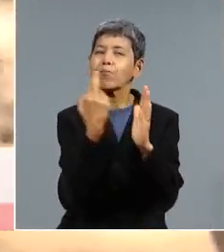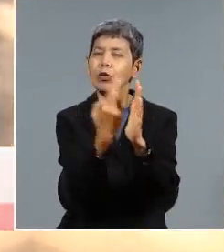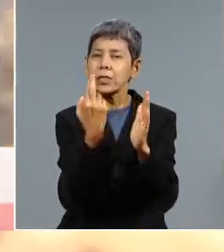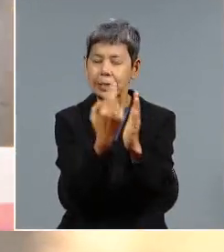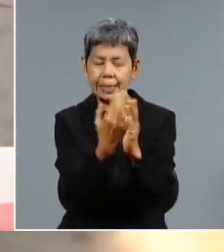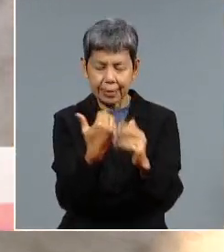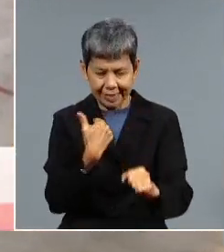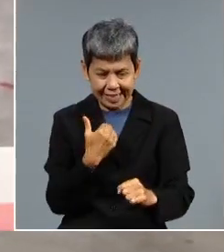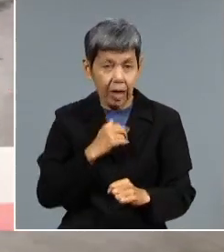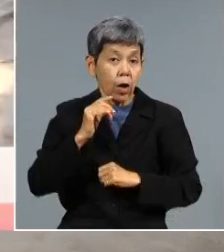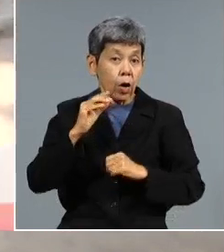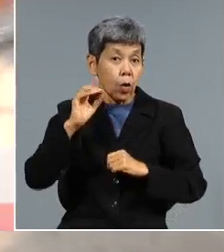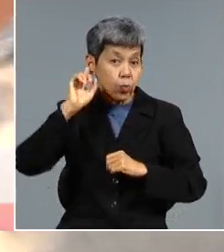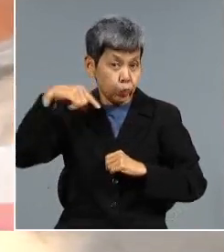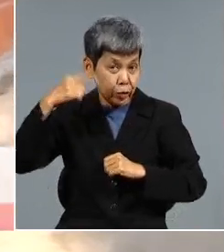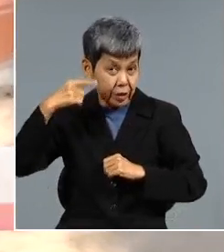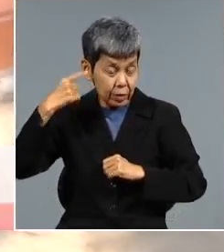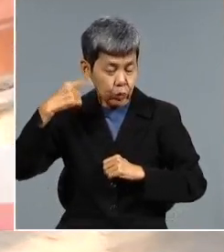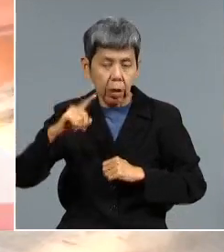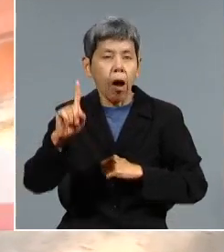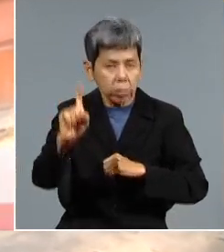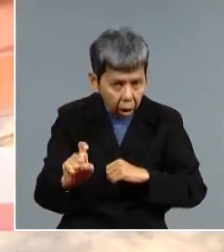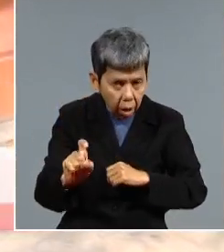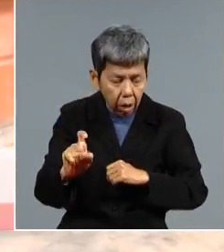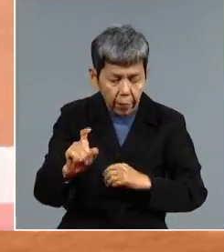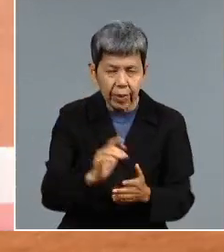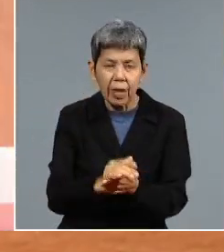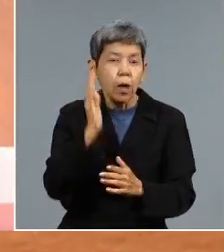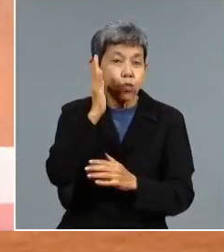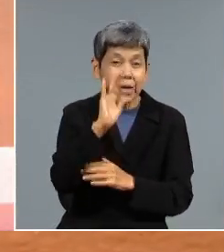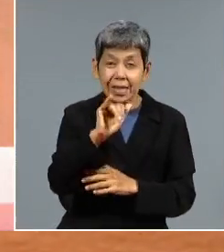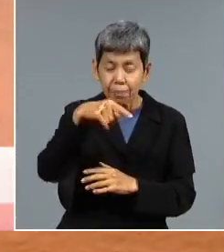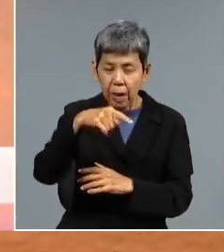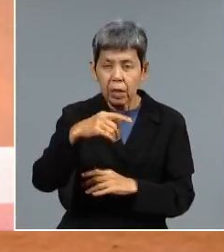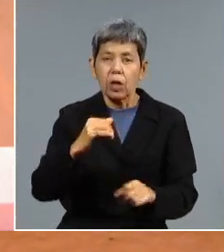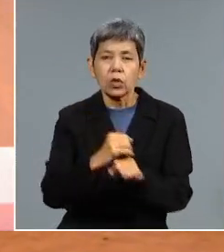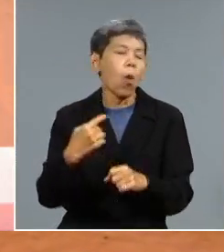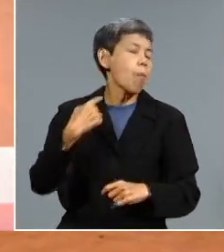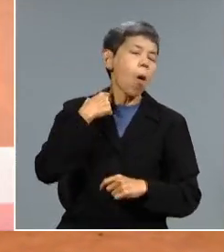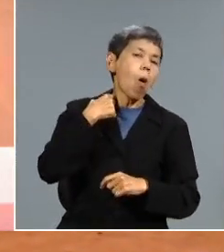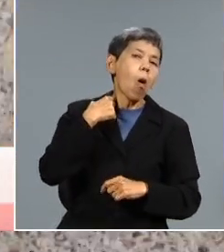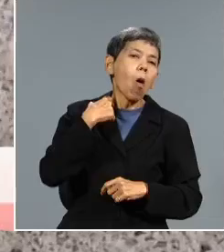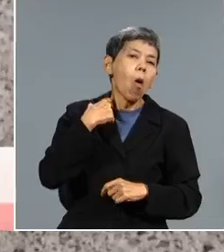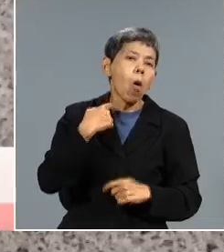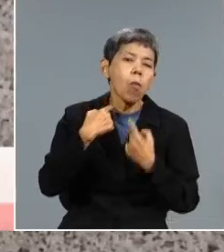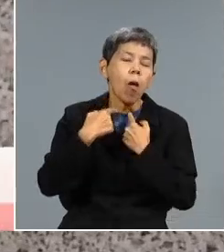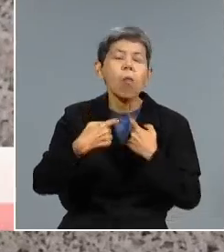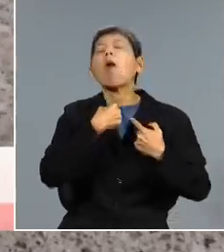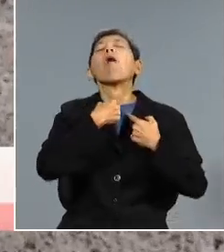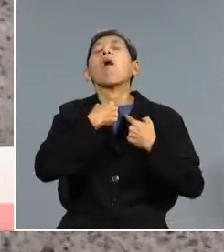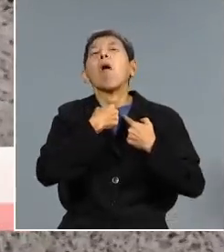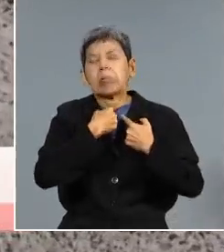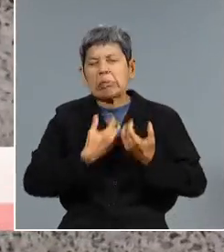ทำให้นางสะอาดทำให้นางวราภรณ์เสียชีวิตนะฮะส่วนหน้ายิ่งพันธ์ Mถูกยิงเข้าที่คอนะกระสุนน้ำทะลุหลอดลม